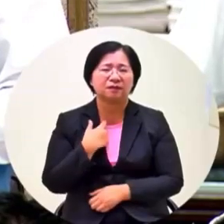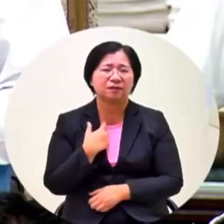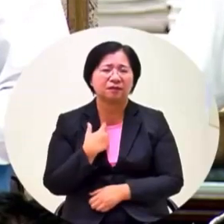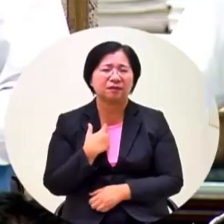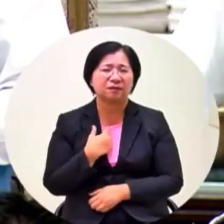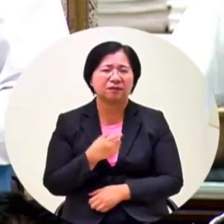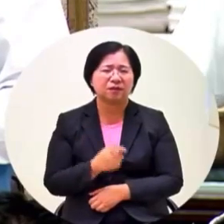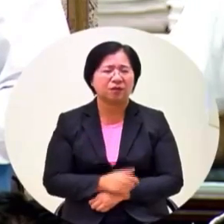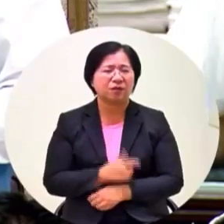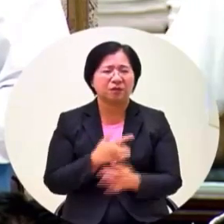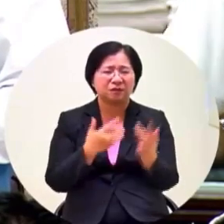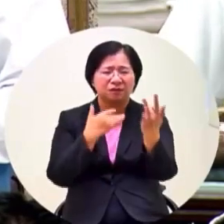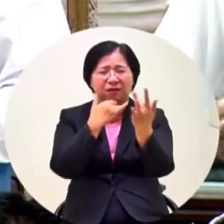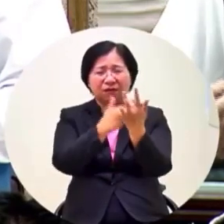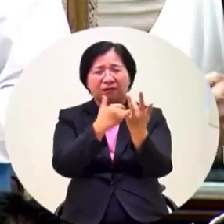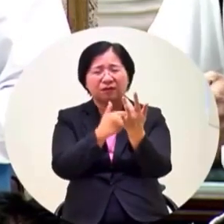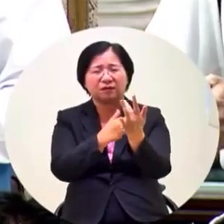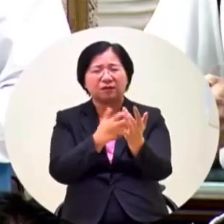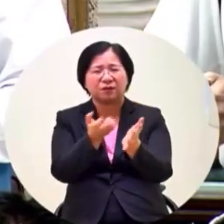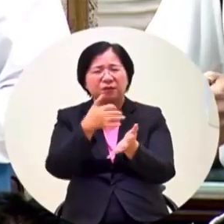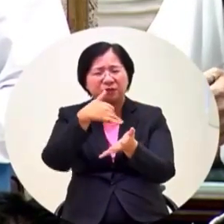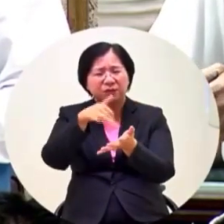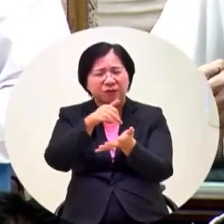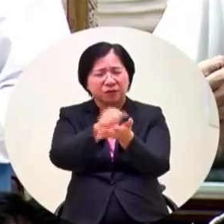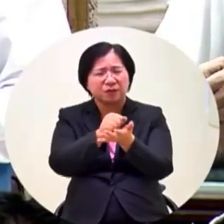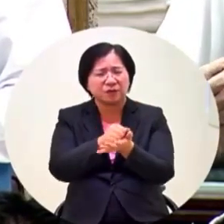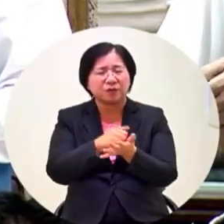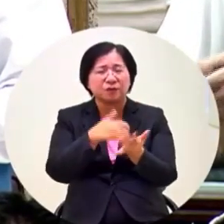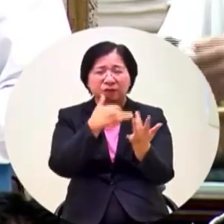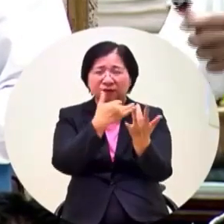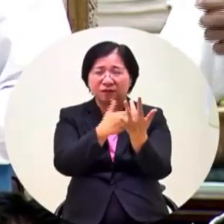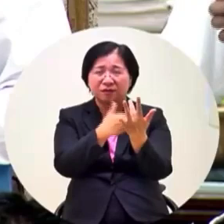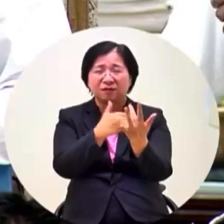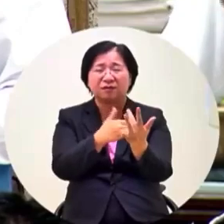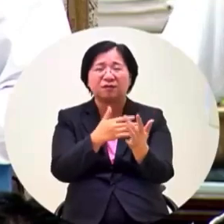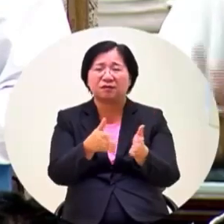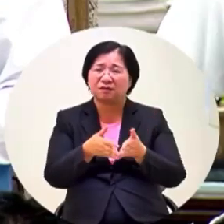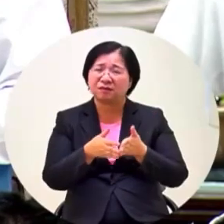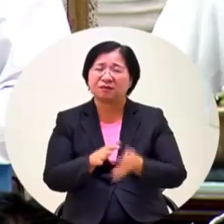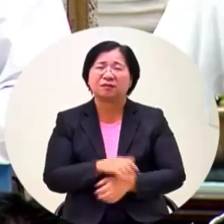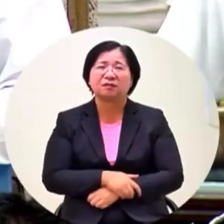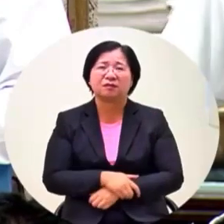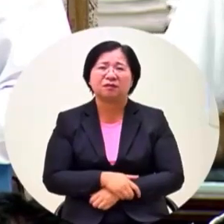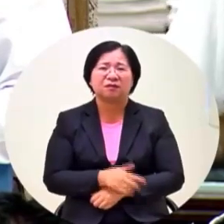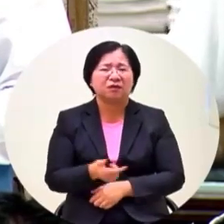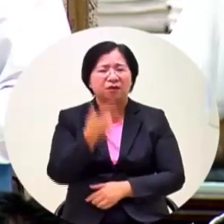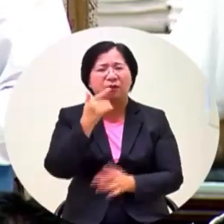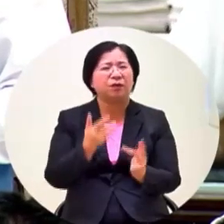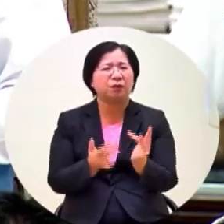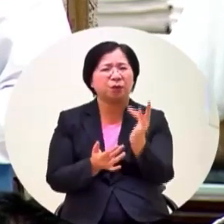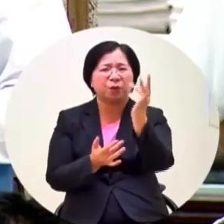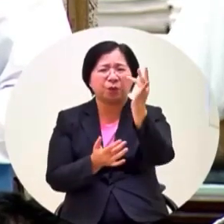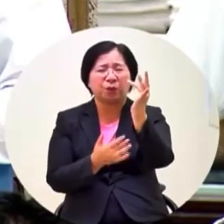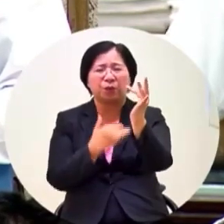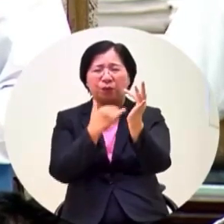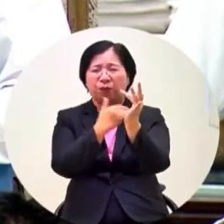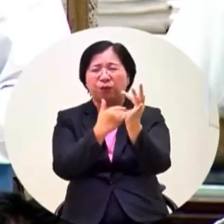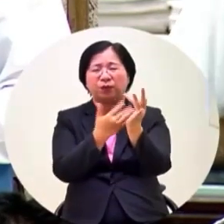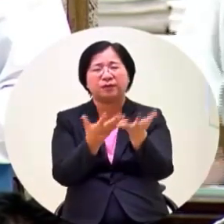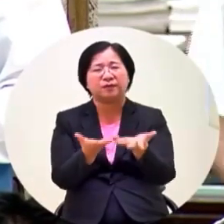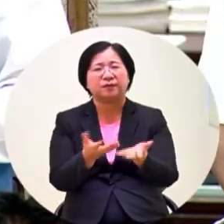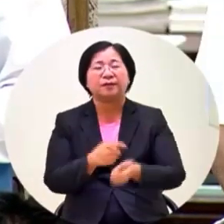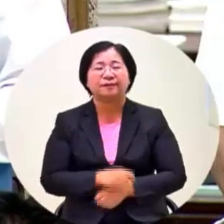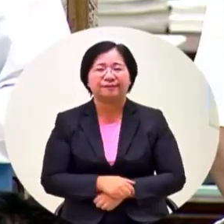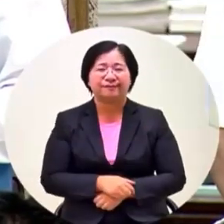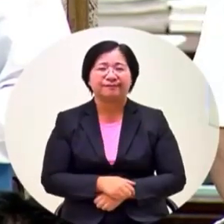啊，当然自己干不要编医生，这草很快就发动了。好啦，局长，这我是提，